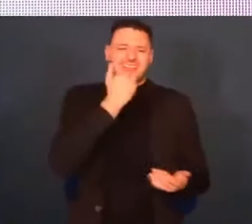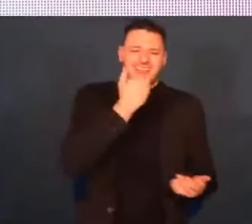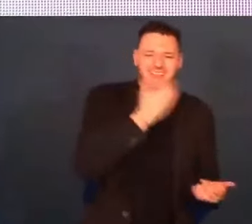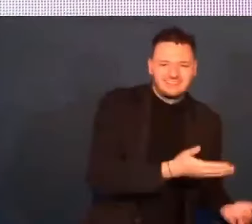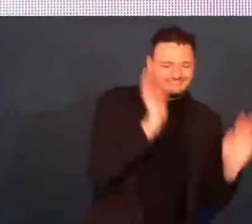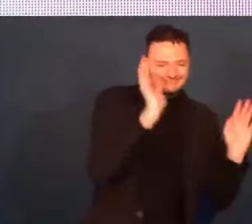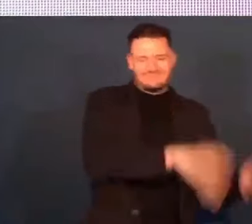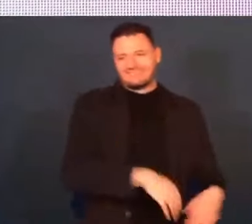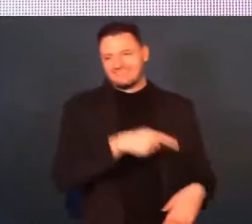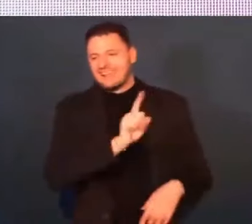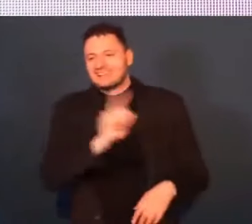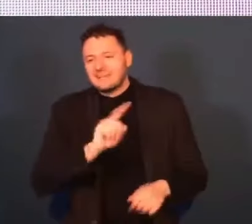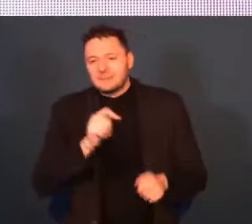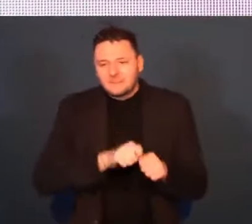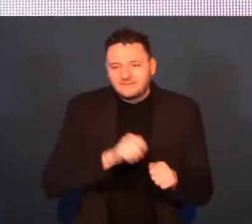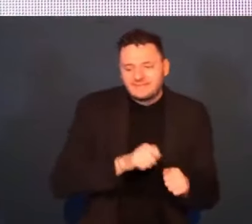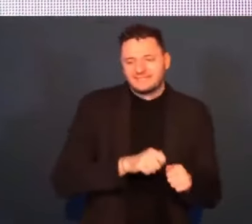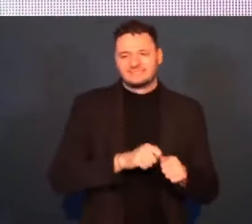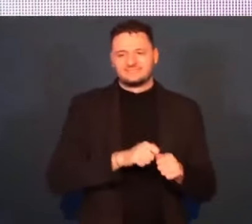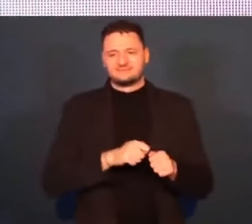вие ли бе и така нататък.